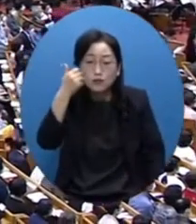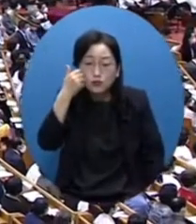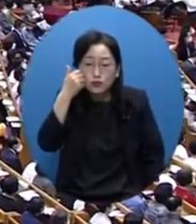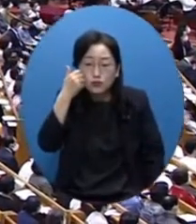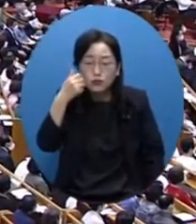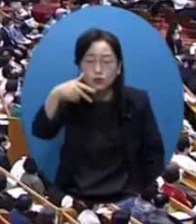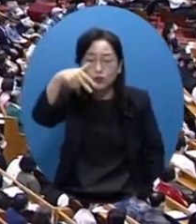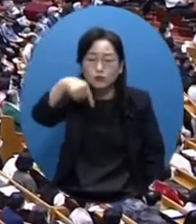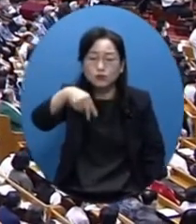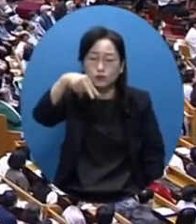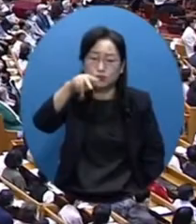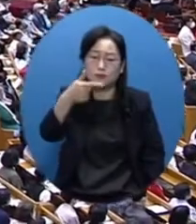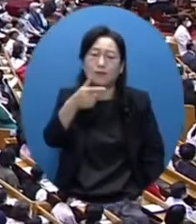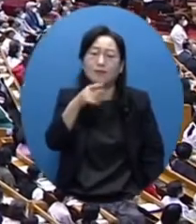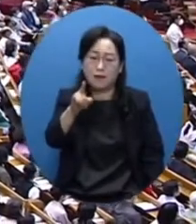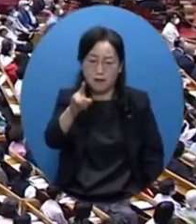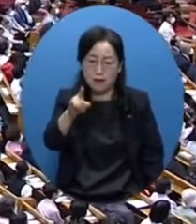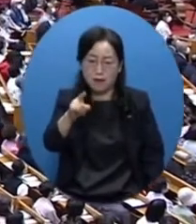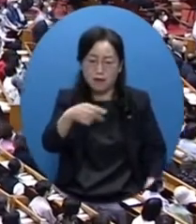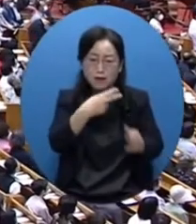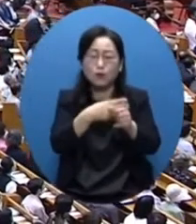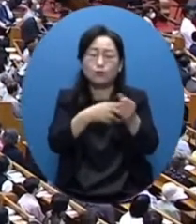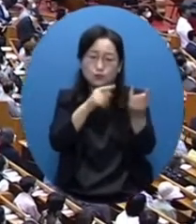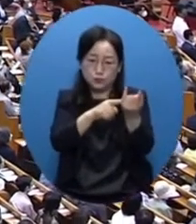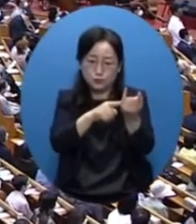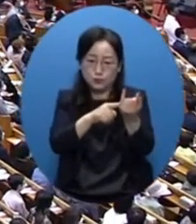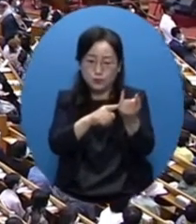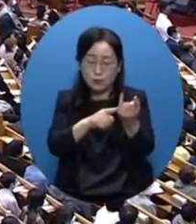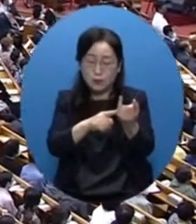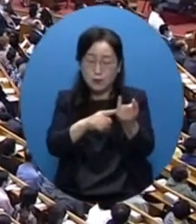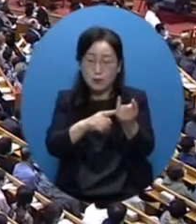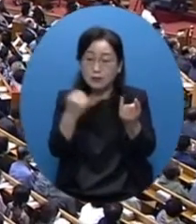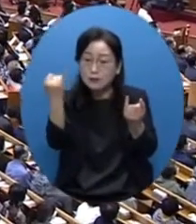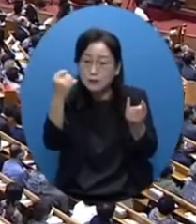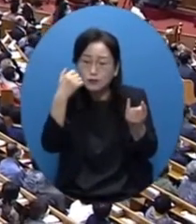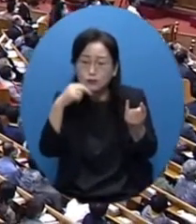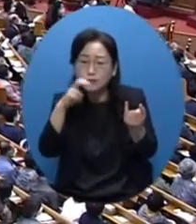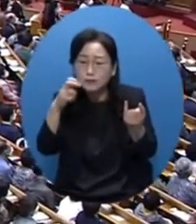그 여인이 춘 의 교수의 어머니입니다